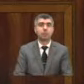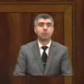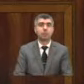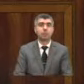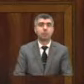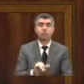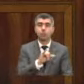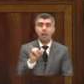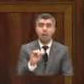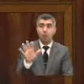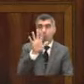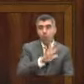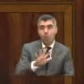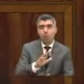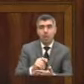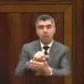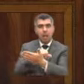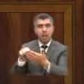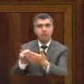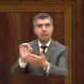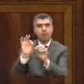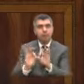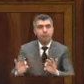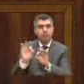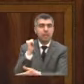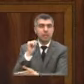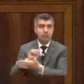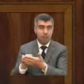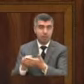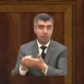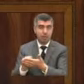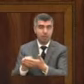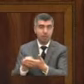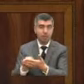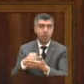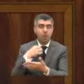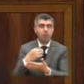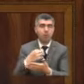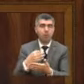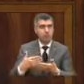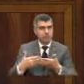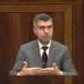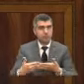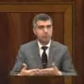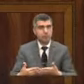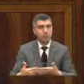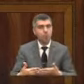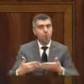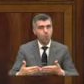ما نخلصوش الضريبه ونقولوا انه نجيو في واحد الفتره معينه ونقولوا